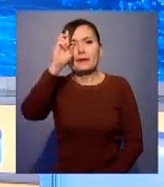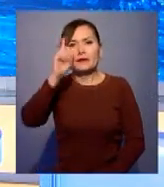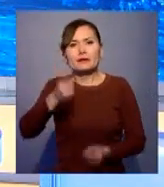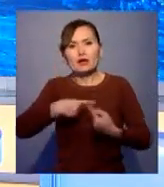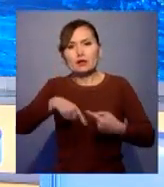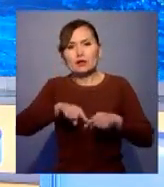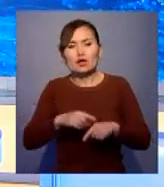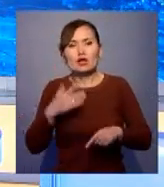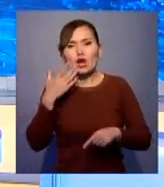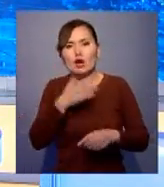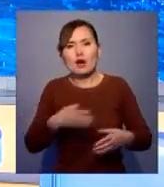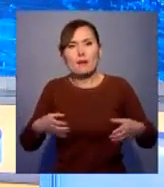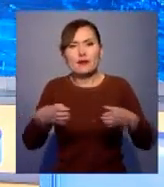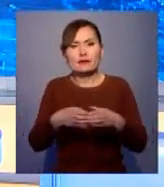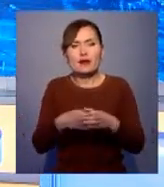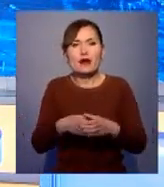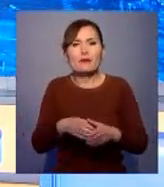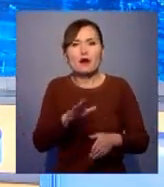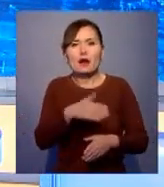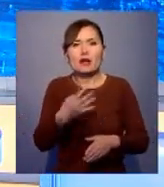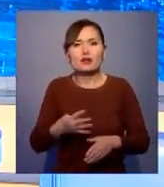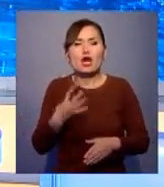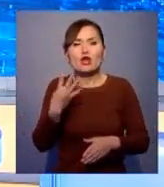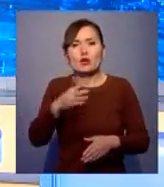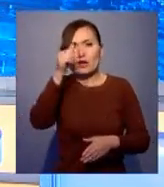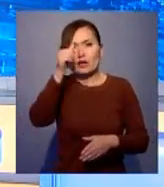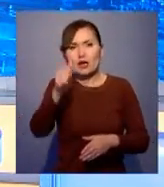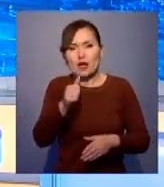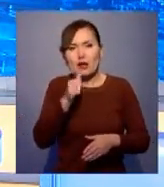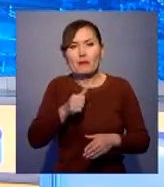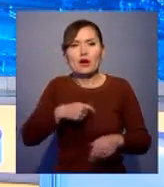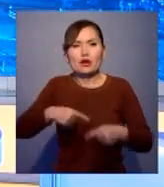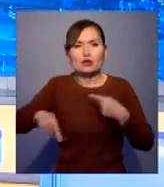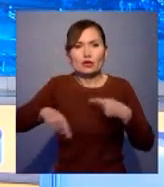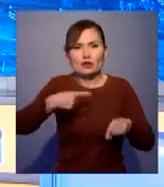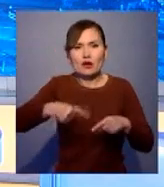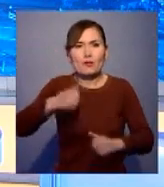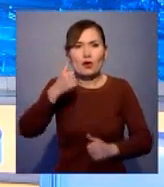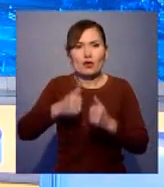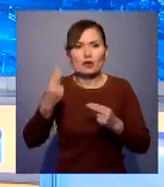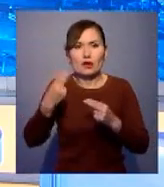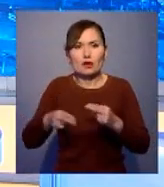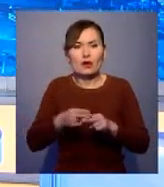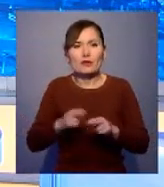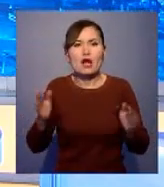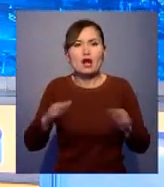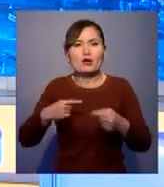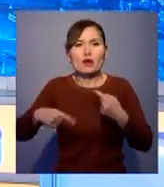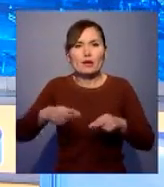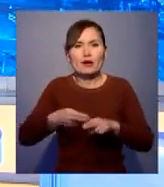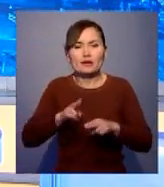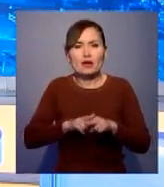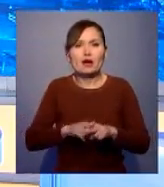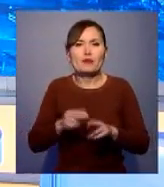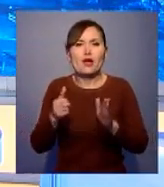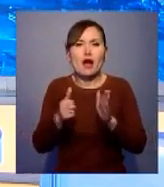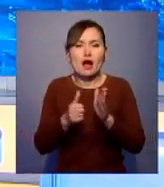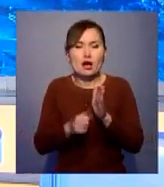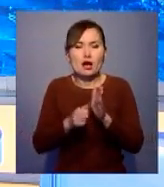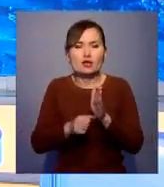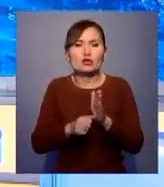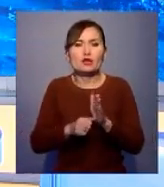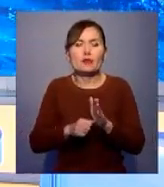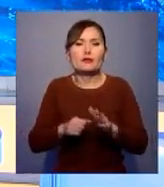Мемлекеттік органдар мен ұлттық компаниялар арасында 4 ай бойы өткен доп додасы өз мәресіне жетті. Шағын футболдан ұйымдастырылған сайысқа 600-ден